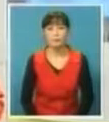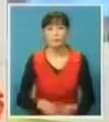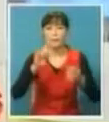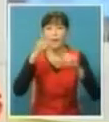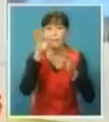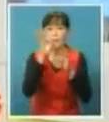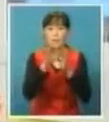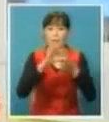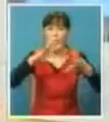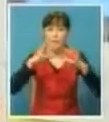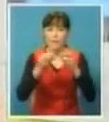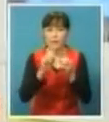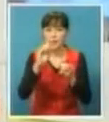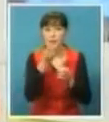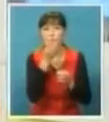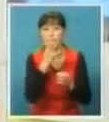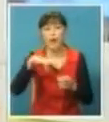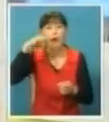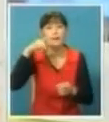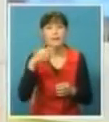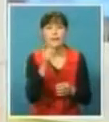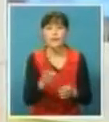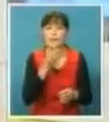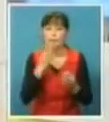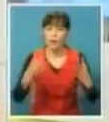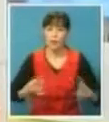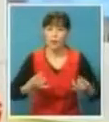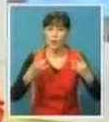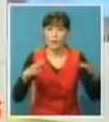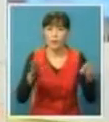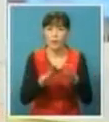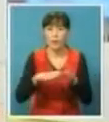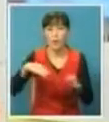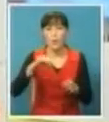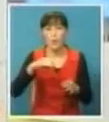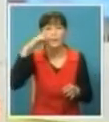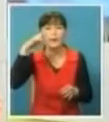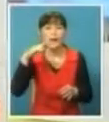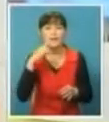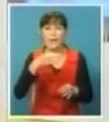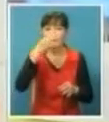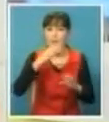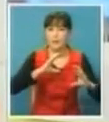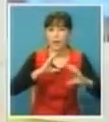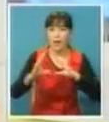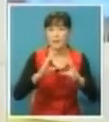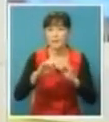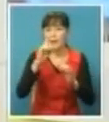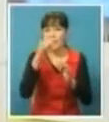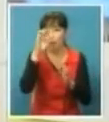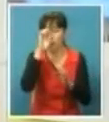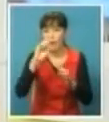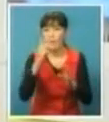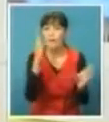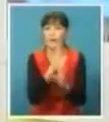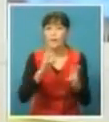Бір елді біріктіретін бір тіл. Қазақстан халықтарының тілдері күні құрметіне орай оңтүстік Қазақстан облыстық фармацевтикалық академиясында «Бір ел, бір